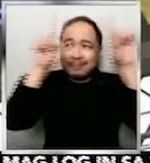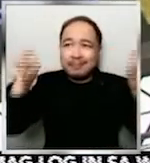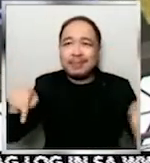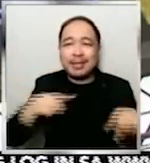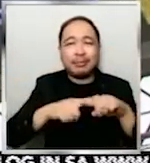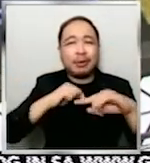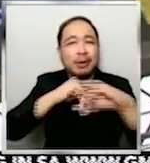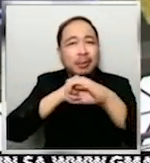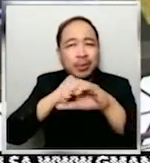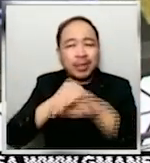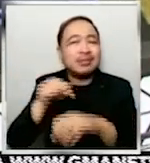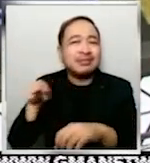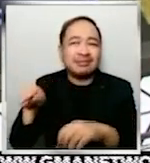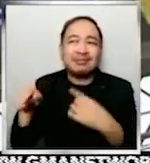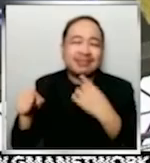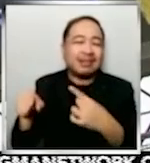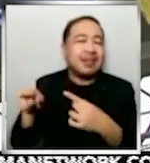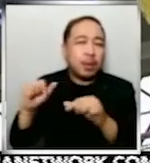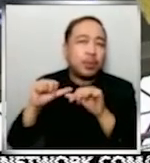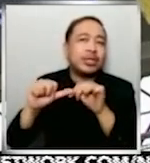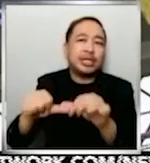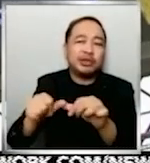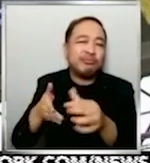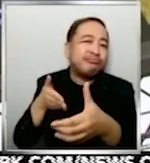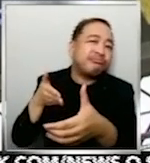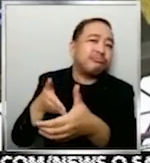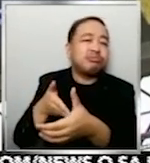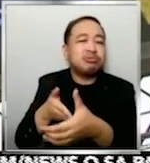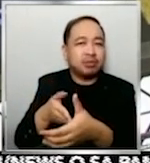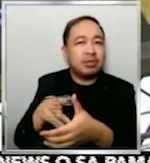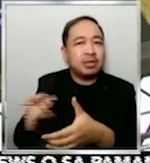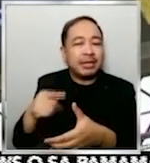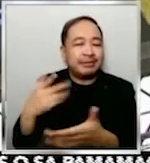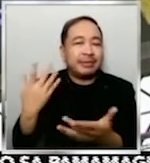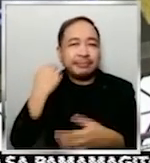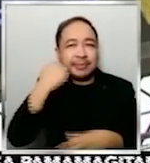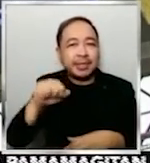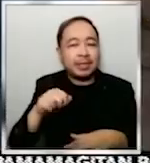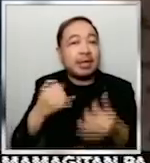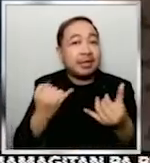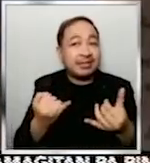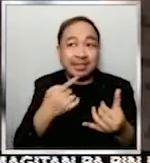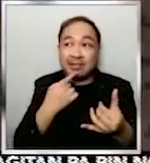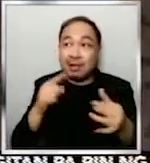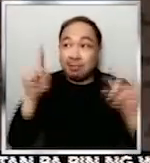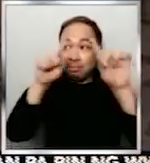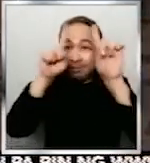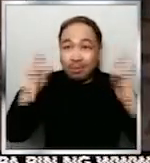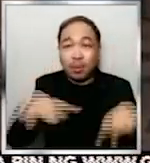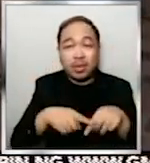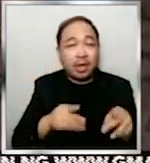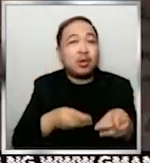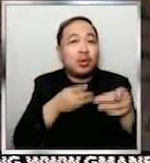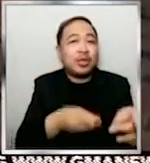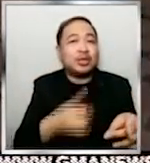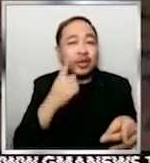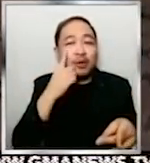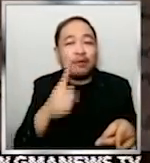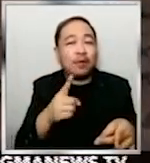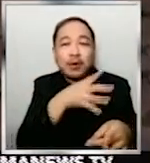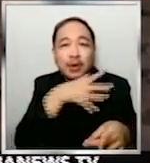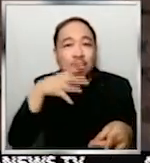masasama. Sabi ni Guanzon, donasyon daw ito ng Sugar Planters Against Corruption. Tina Panganiban Perez,